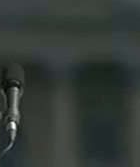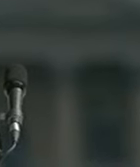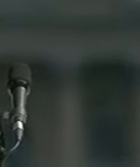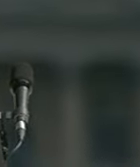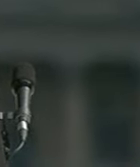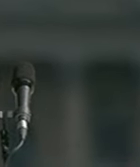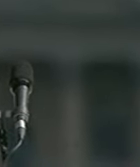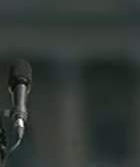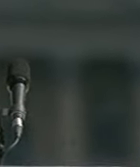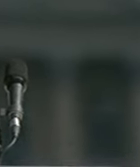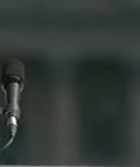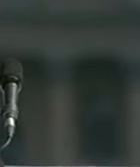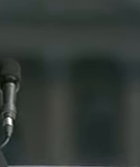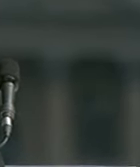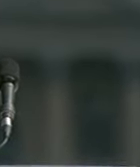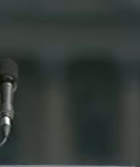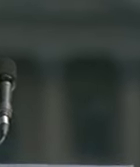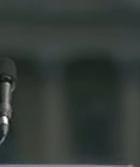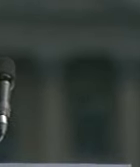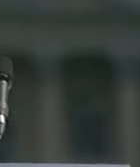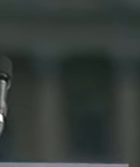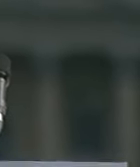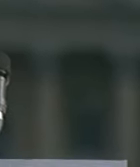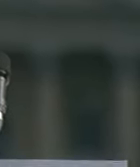en et moi